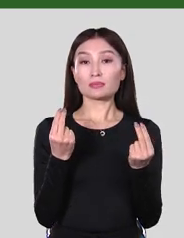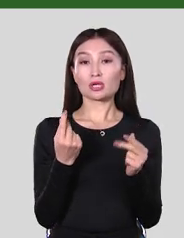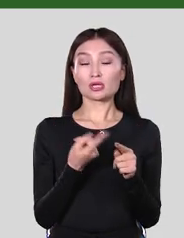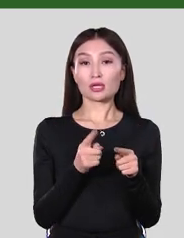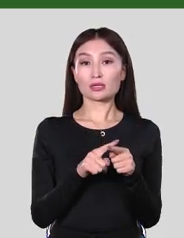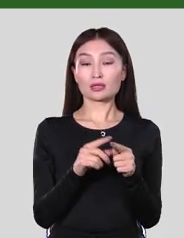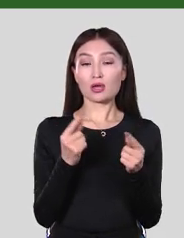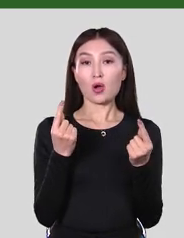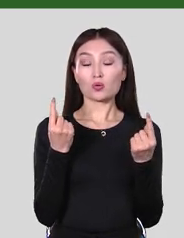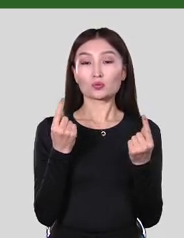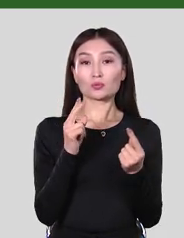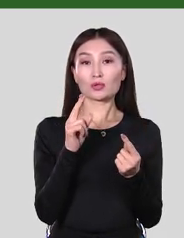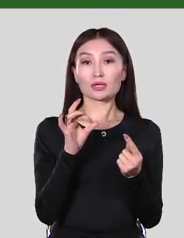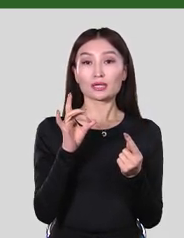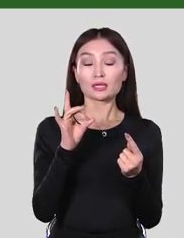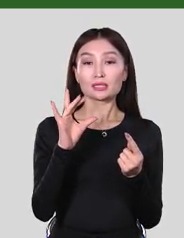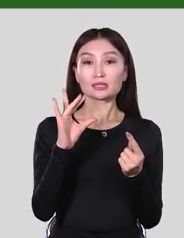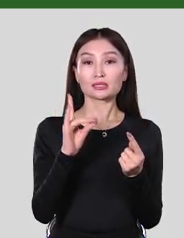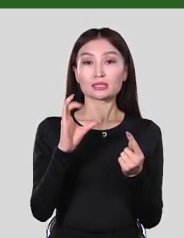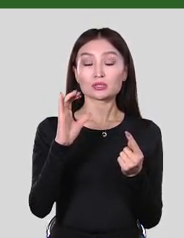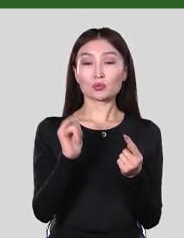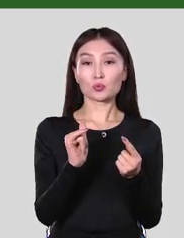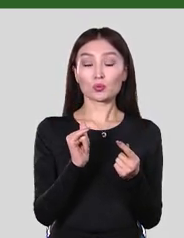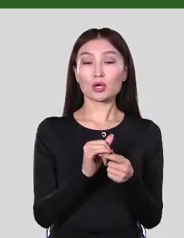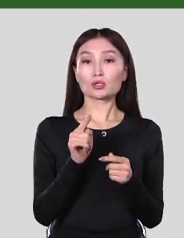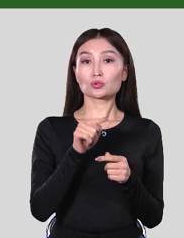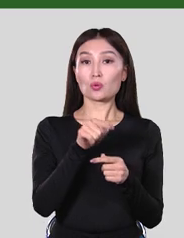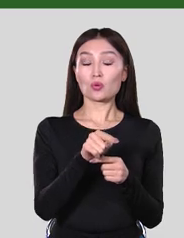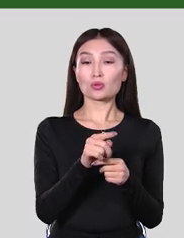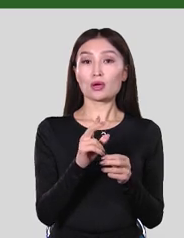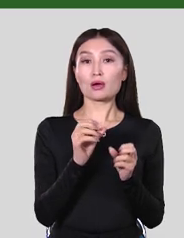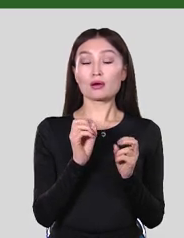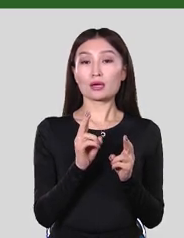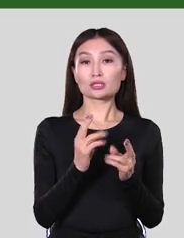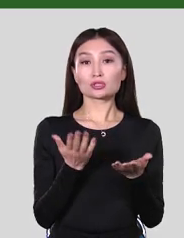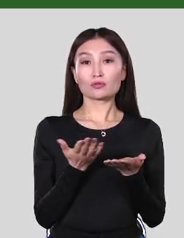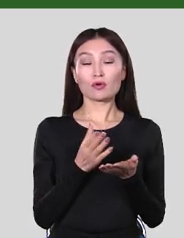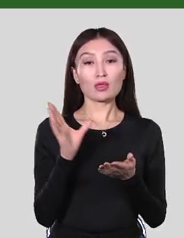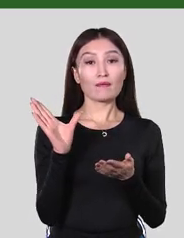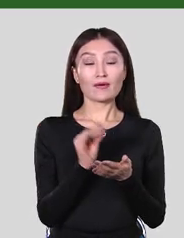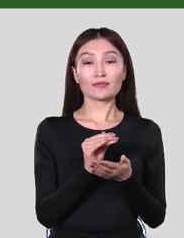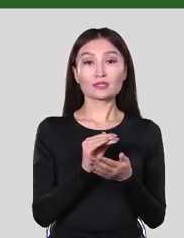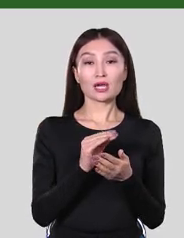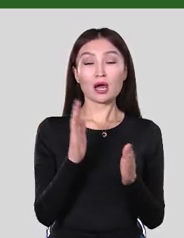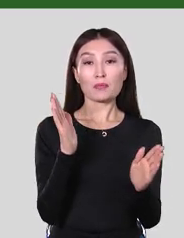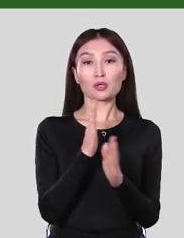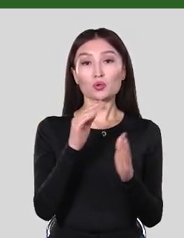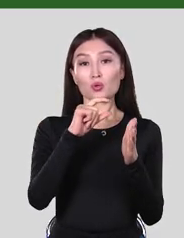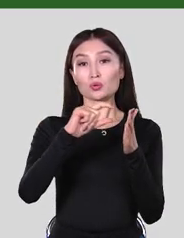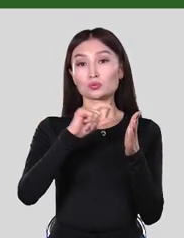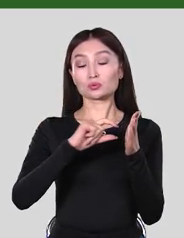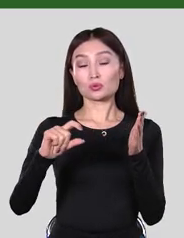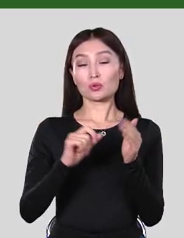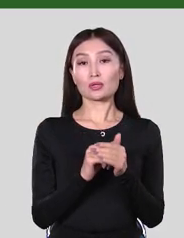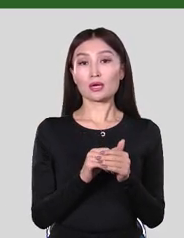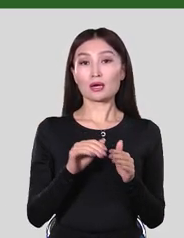похожий на крупную крысу зверек? Кроме того, что он, как и броненосец, живет во всех природных зонах